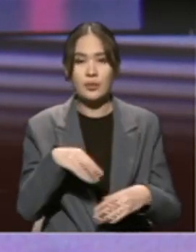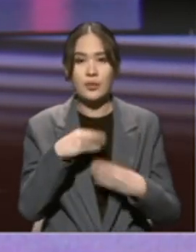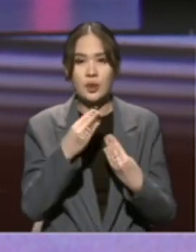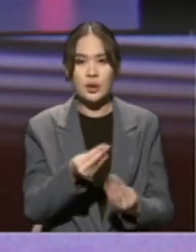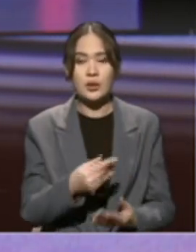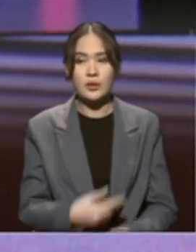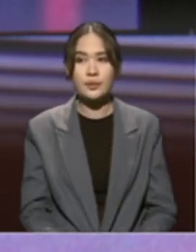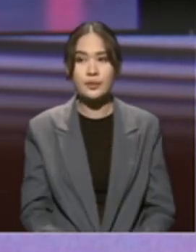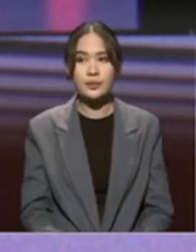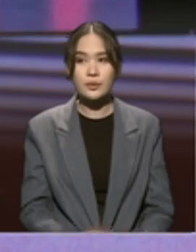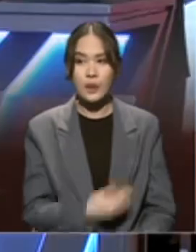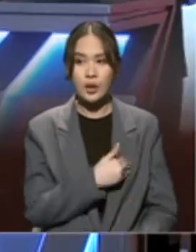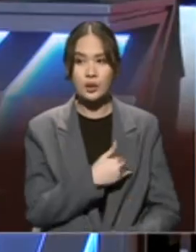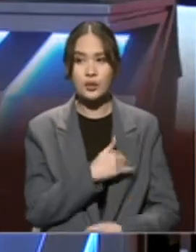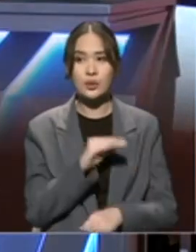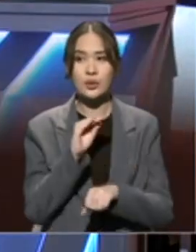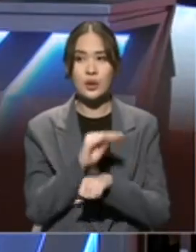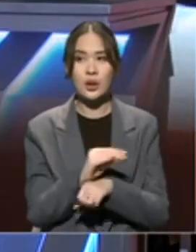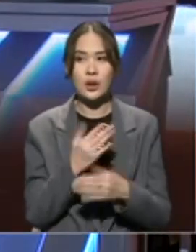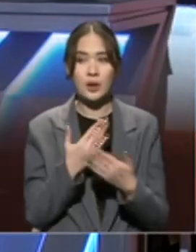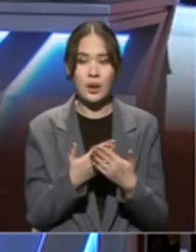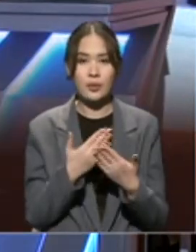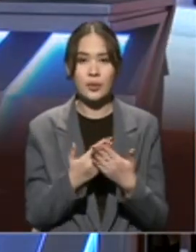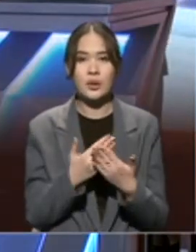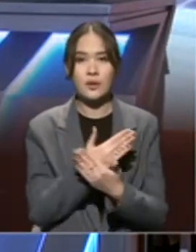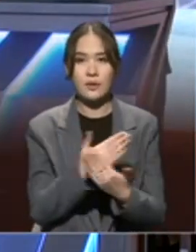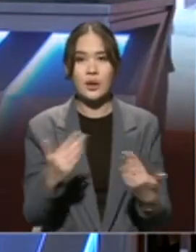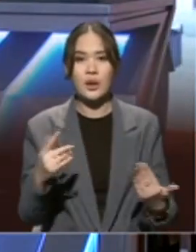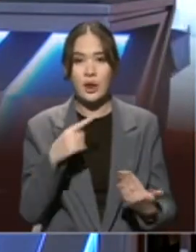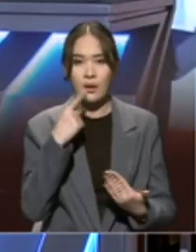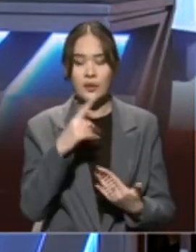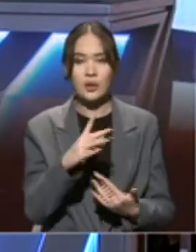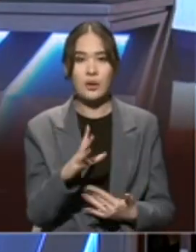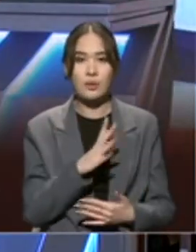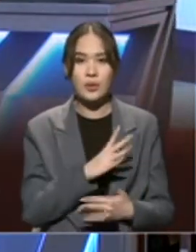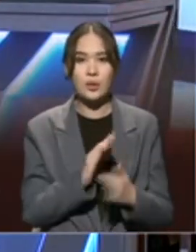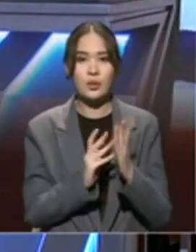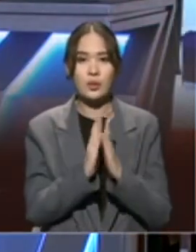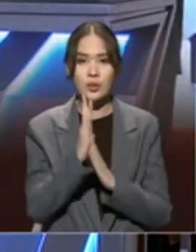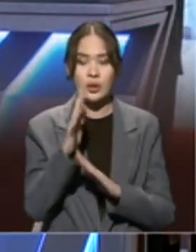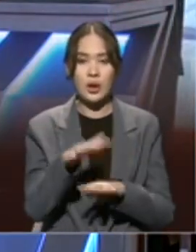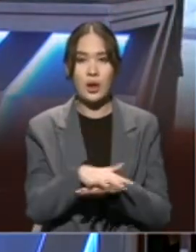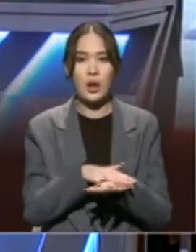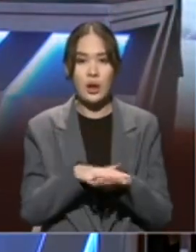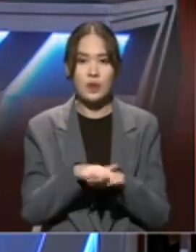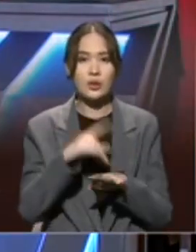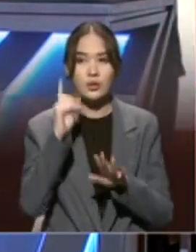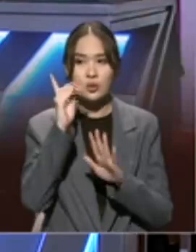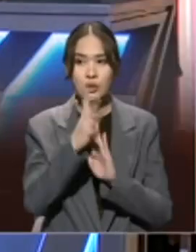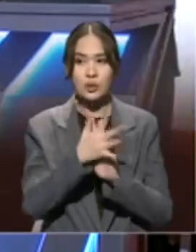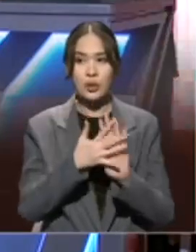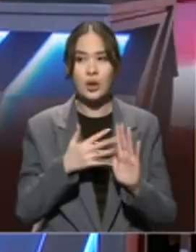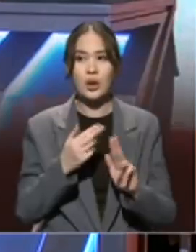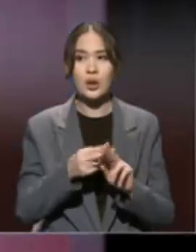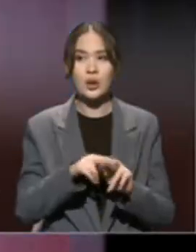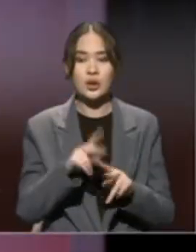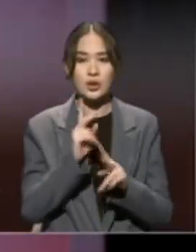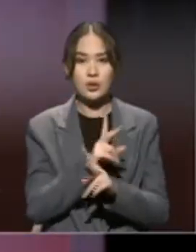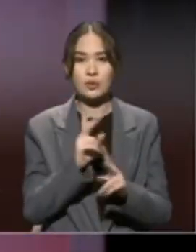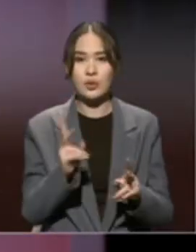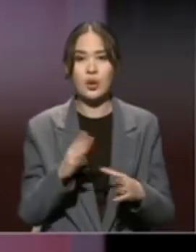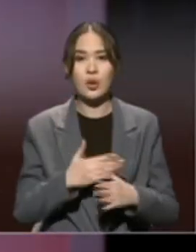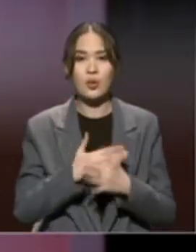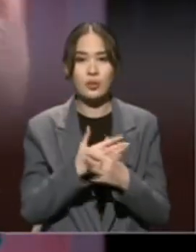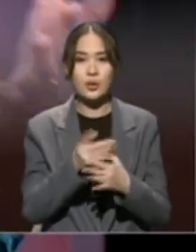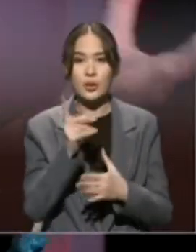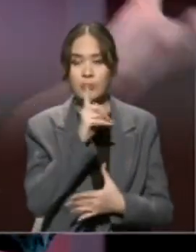жинайды. Қосып кетерім бар. Қараңыз, енді сіз жаңа айтып отырсыз ғой, неге деңгей өсіп жатыр, өйткені халық түсінді, ешкімнен көмек келмейді,